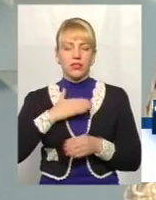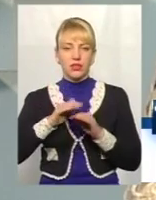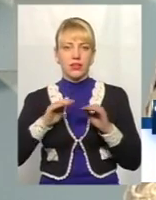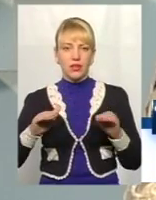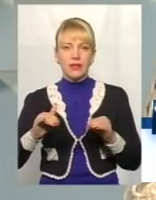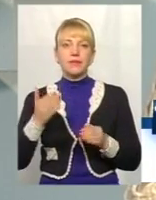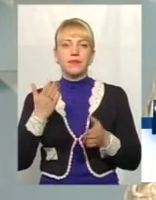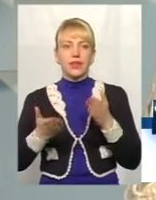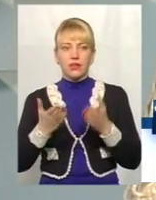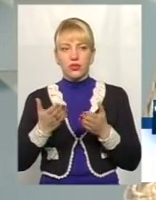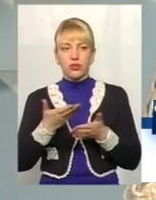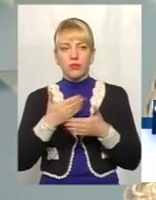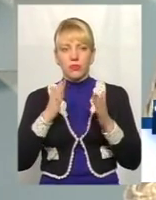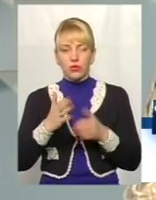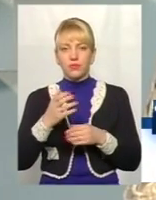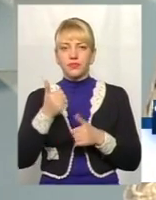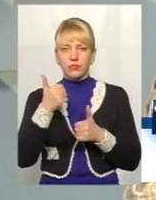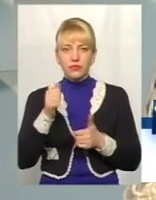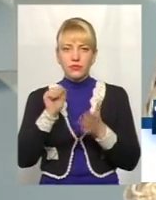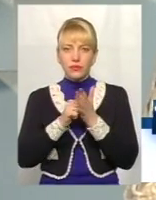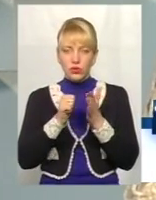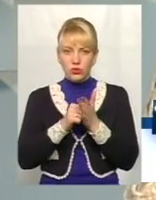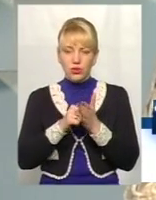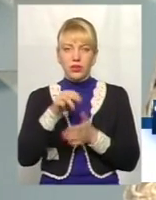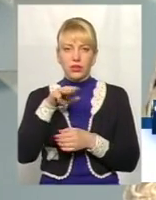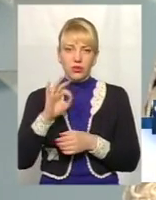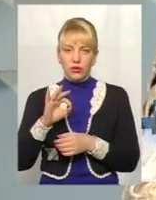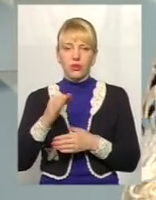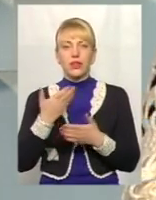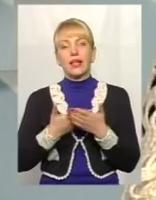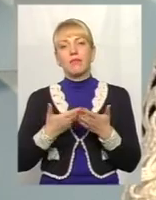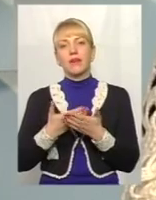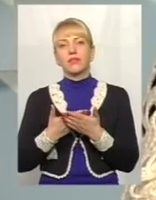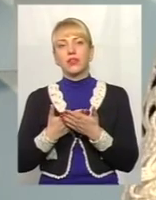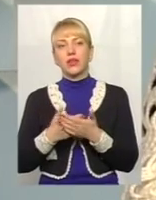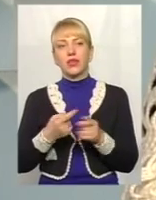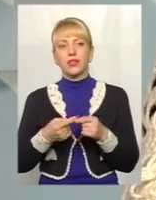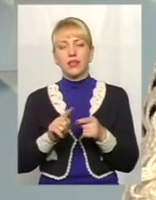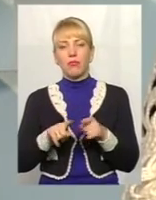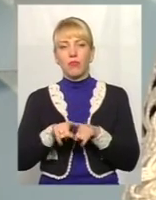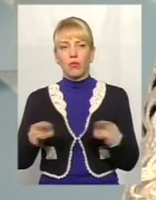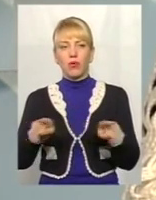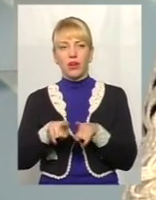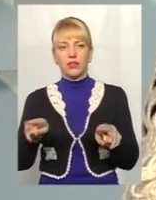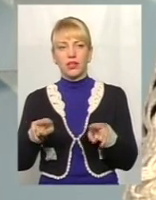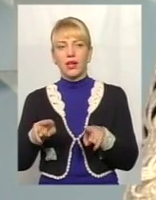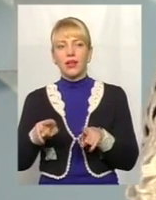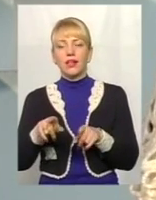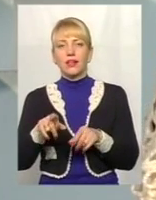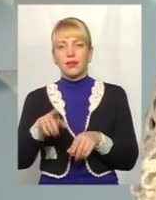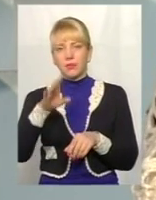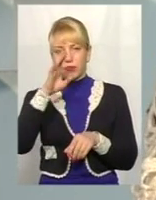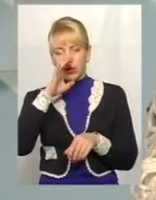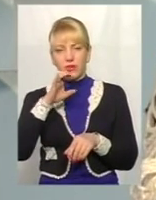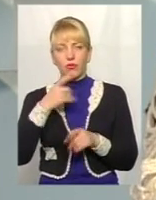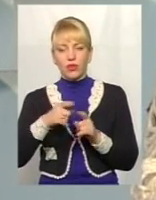І якщо ми будемо добре стукати, гарно, то, напевно, і ця пропаганда недобра, вона